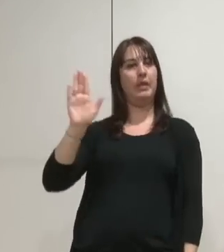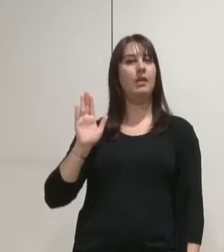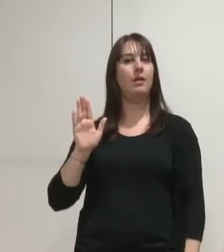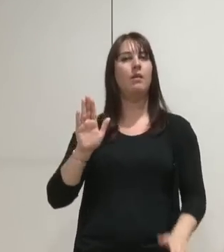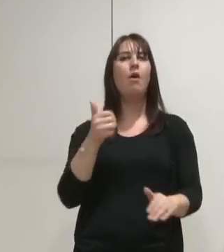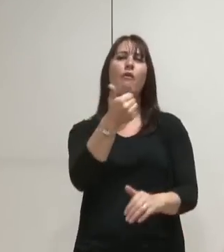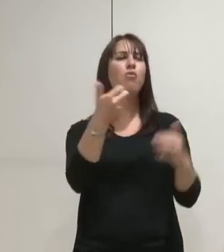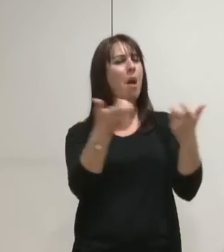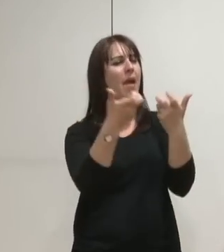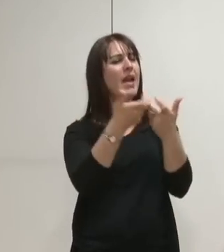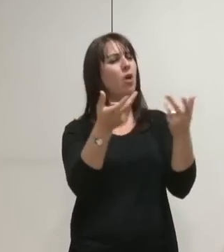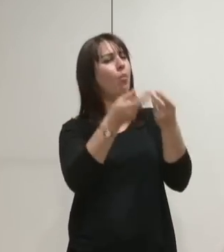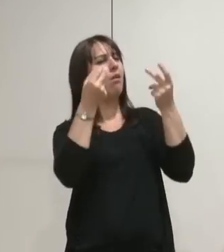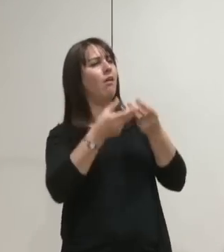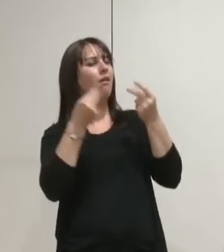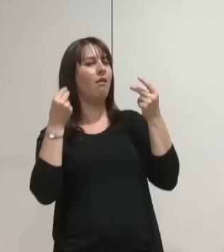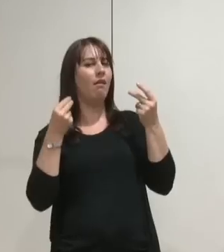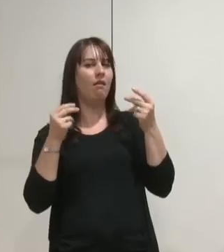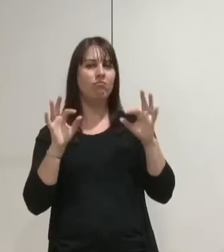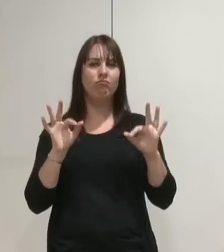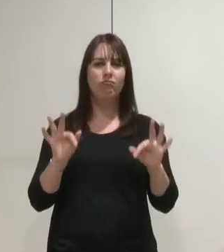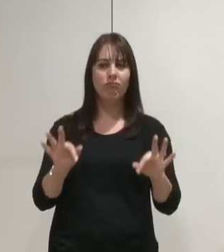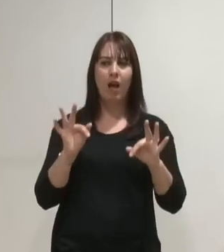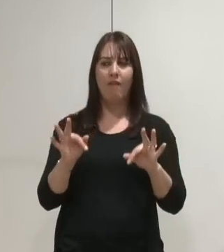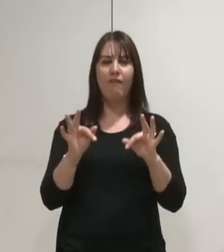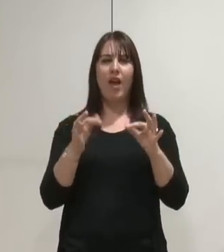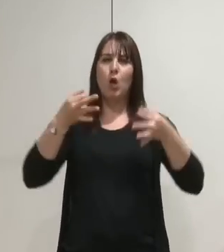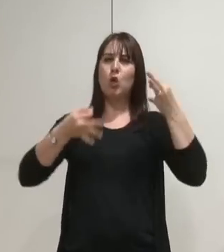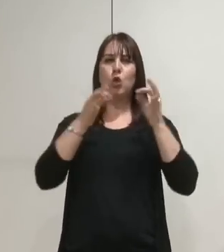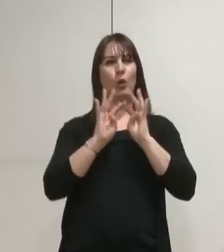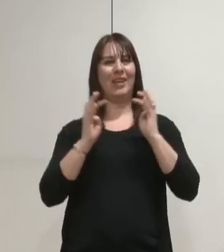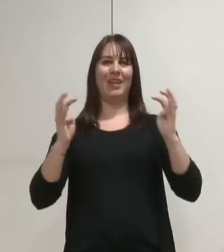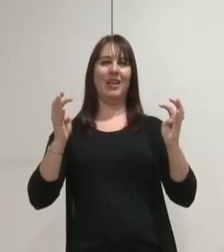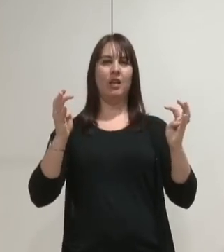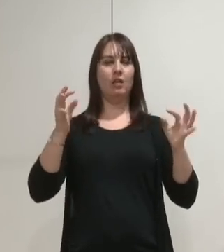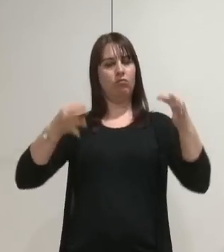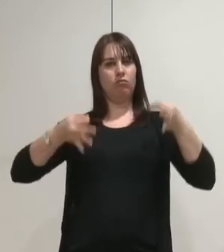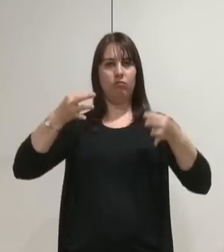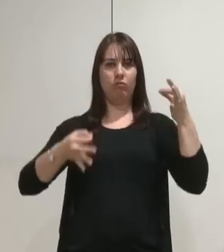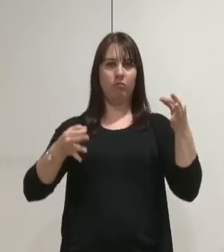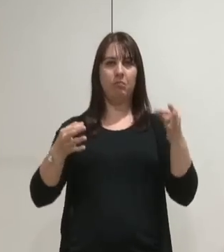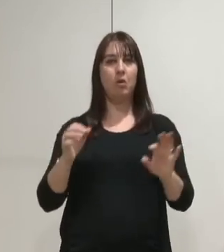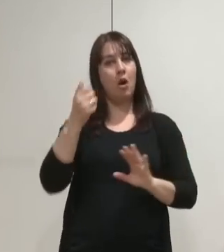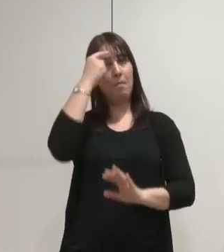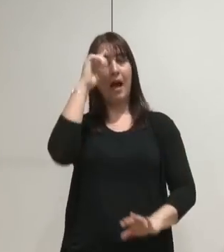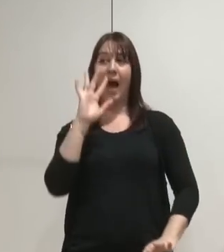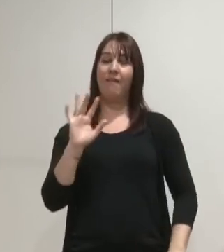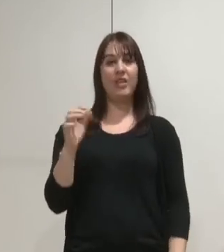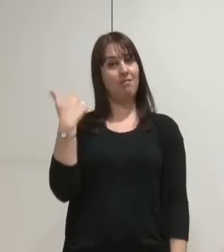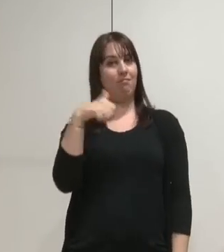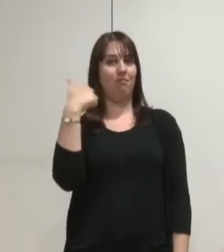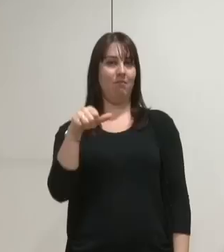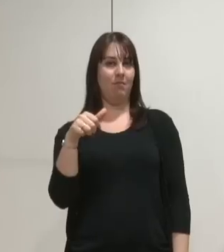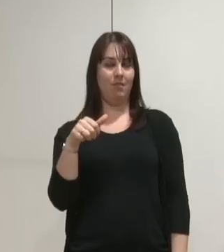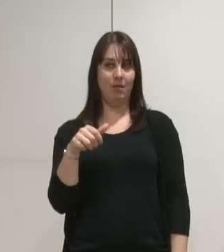citez font notamment extrait à des jury ou dans cette situationlà elle n'émet qu'un avis ce qui